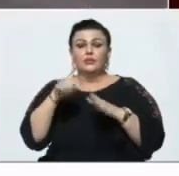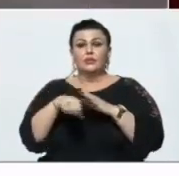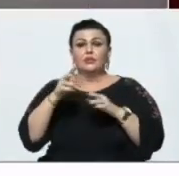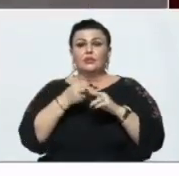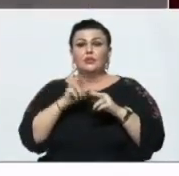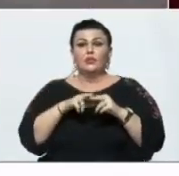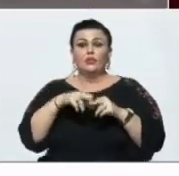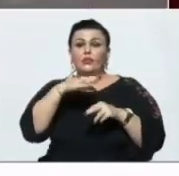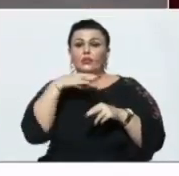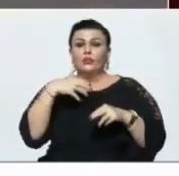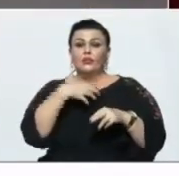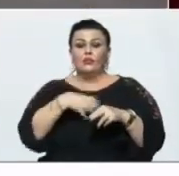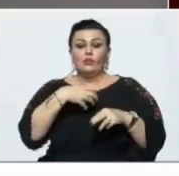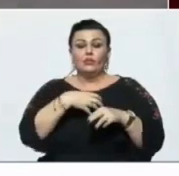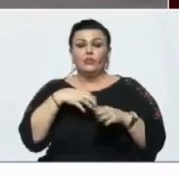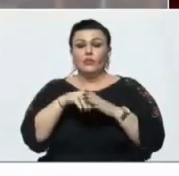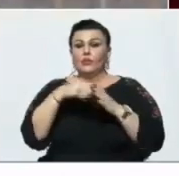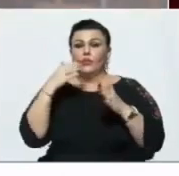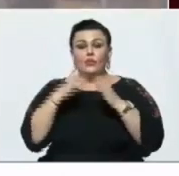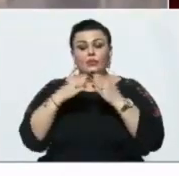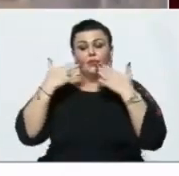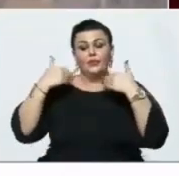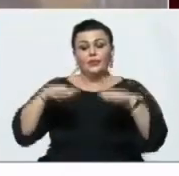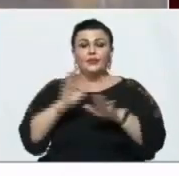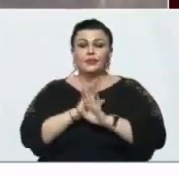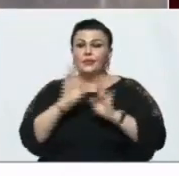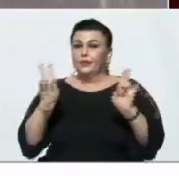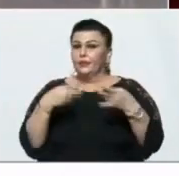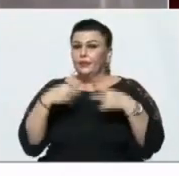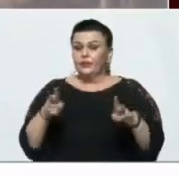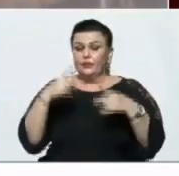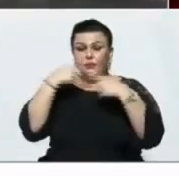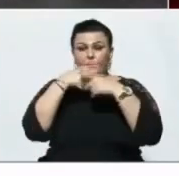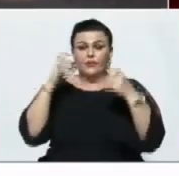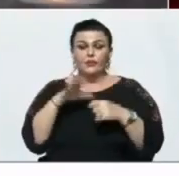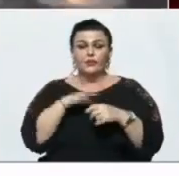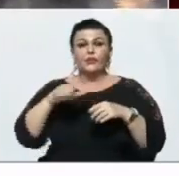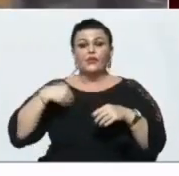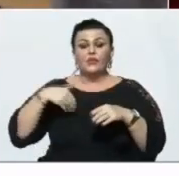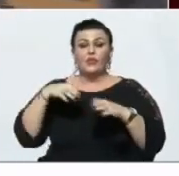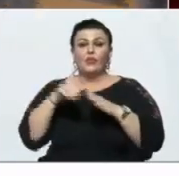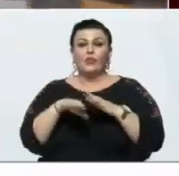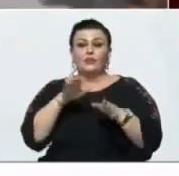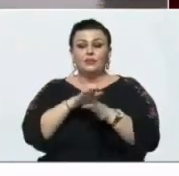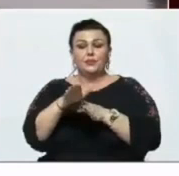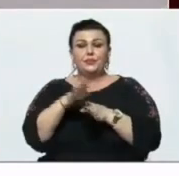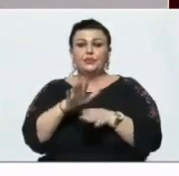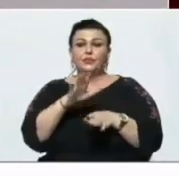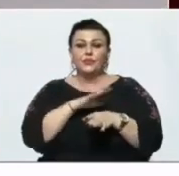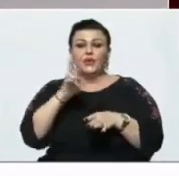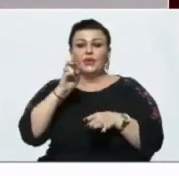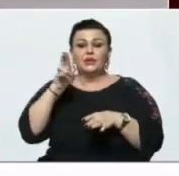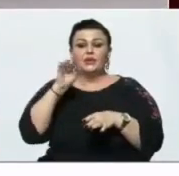əslində çox vacib olmadığı müddətcə evdən çıxmamağa çağırdılar. Təbii olaraq buna əməl etdilər.